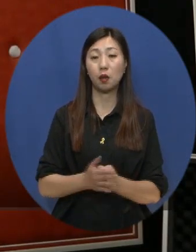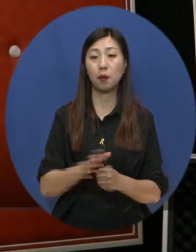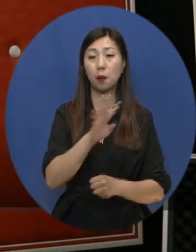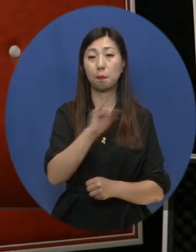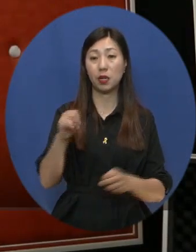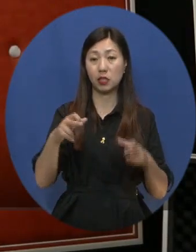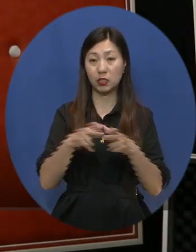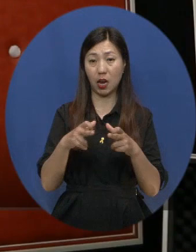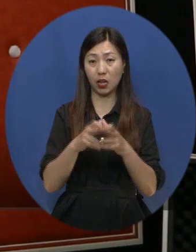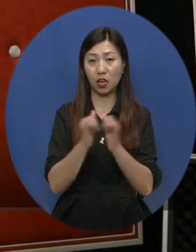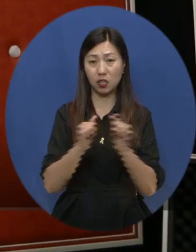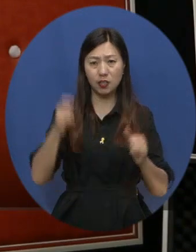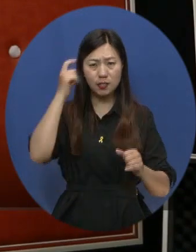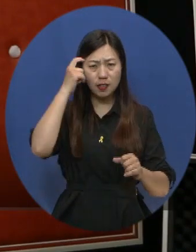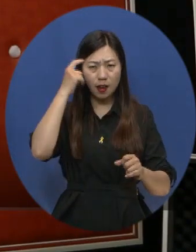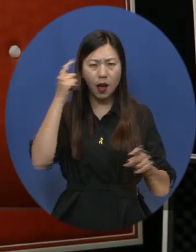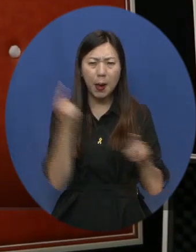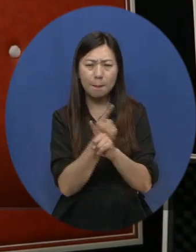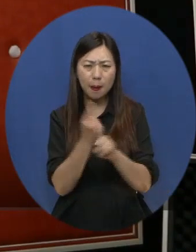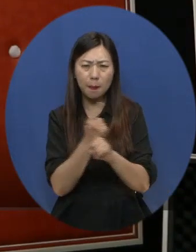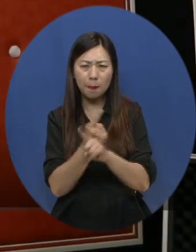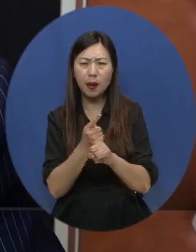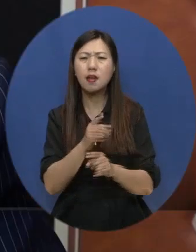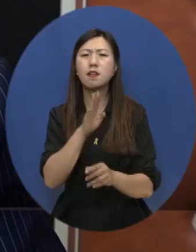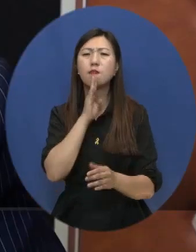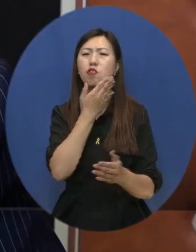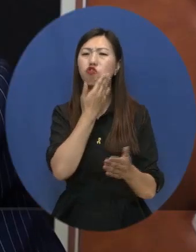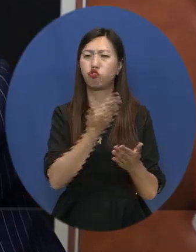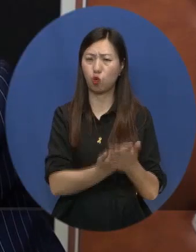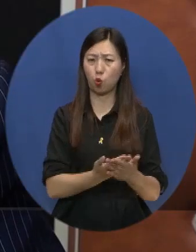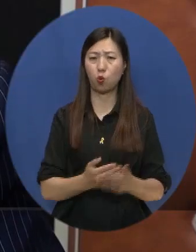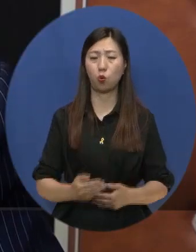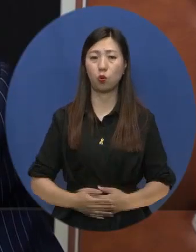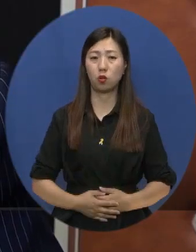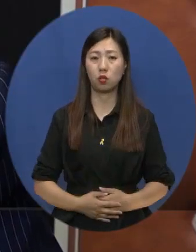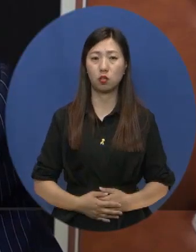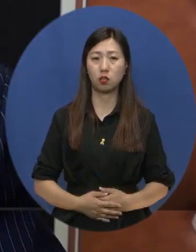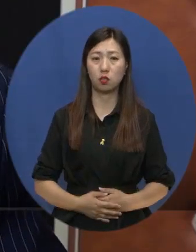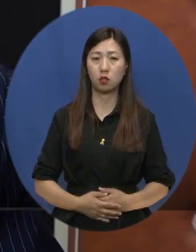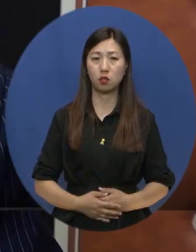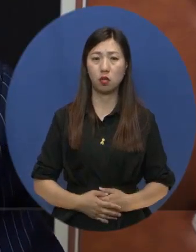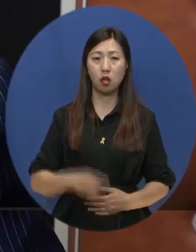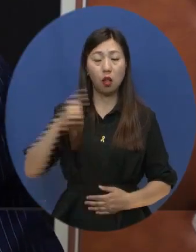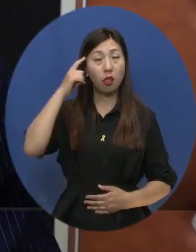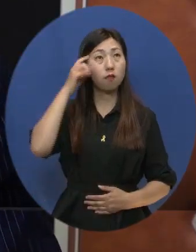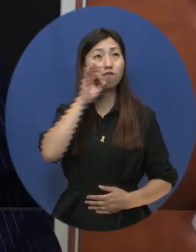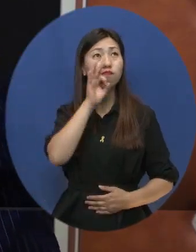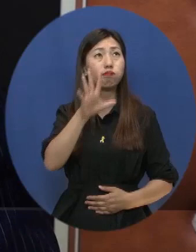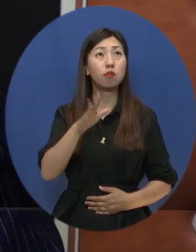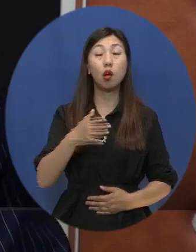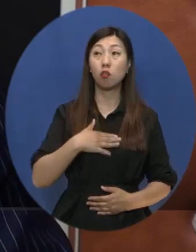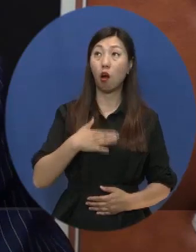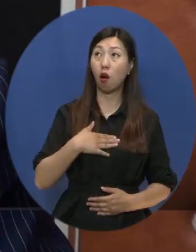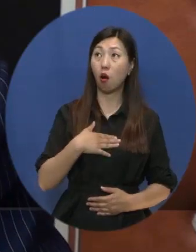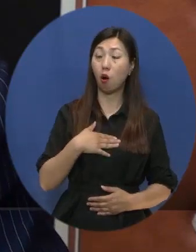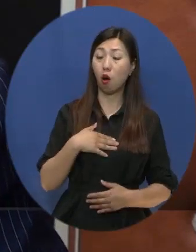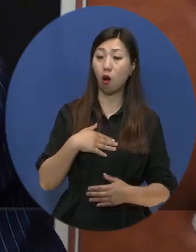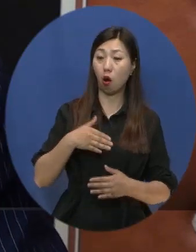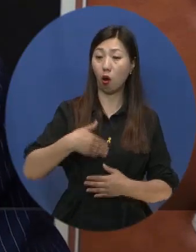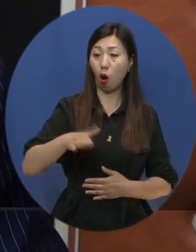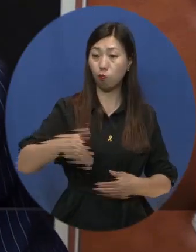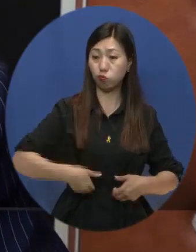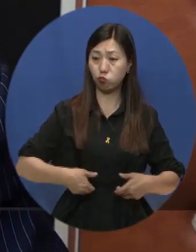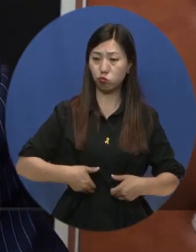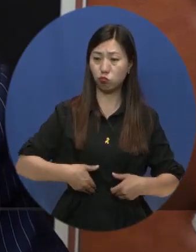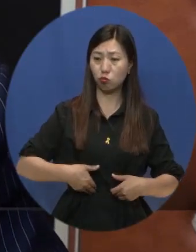비장애인들의 인식 개선이 굉장히 중요하다고 생각해요. 아무 생각 없이 나 가야 되는데 그러면서